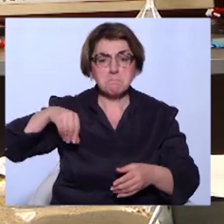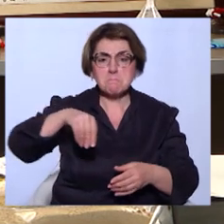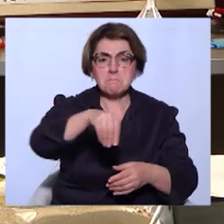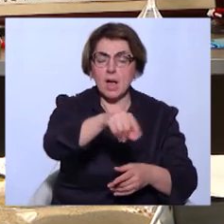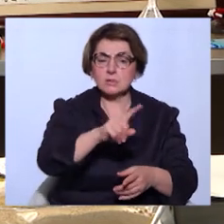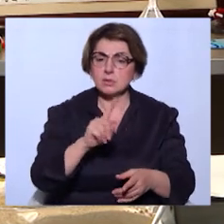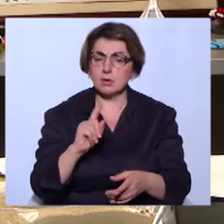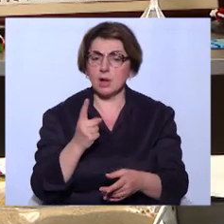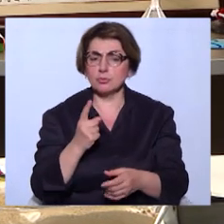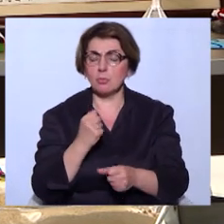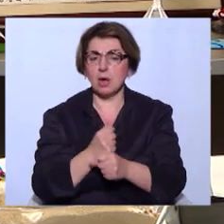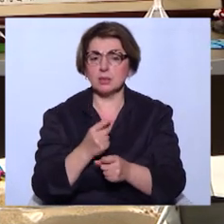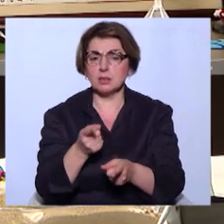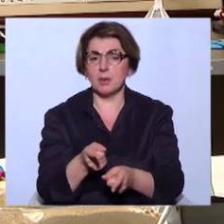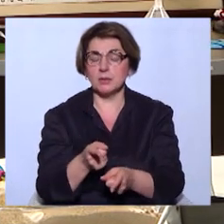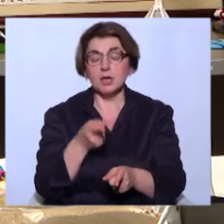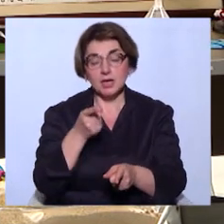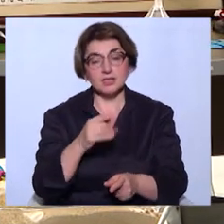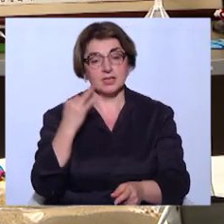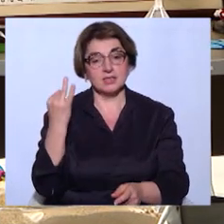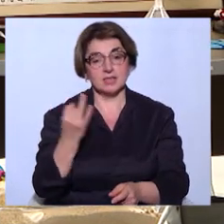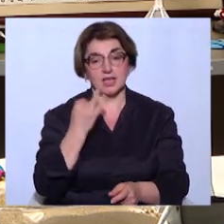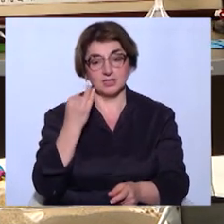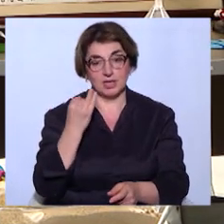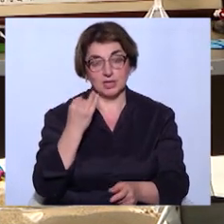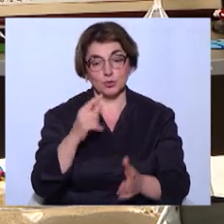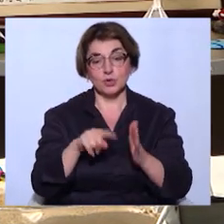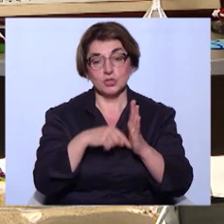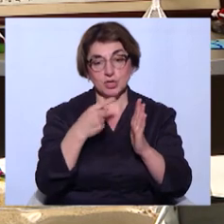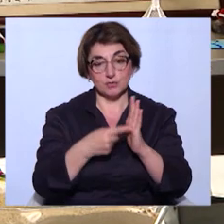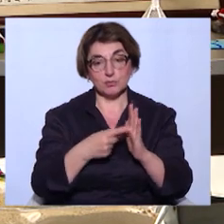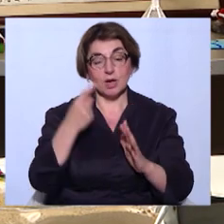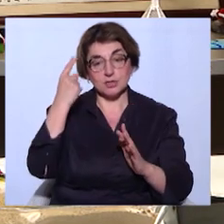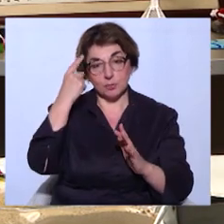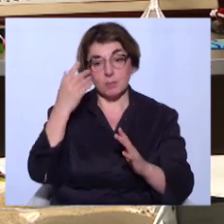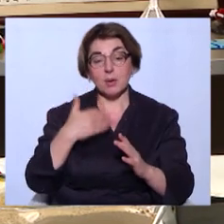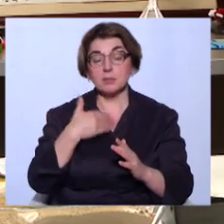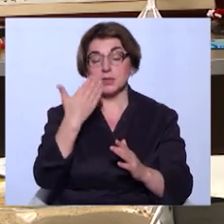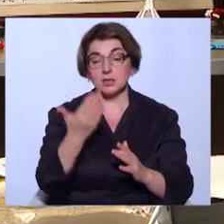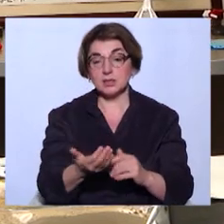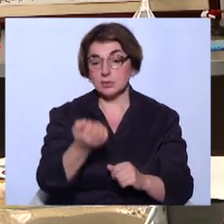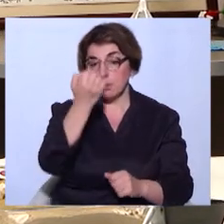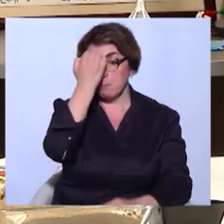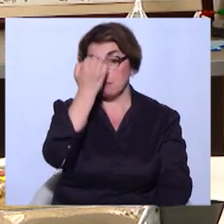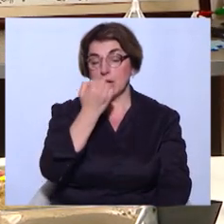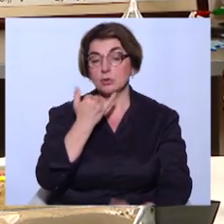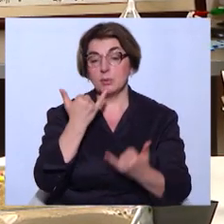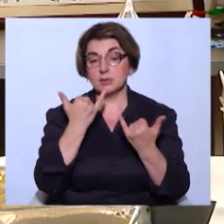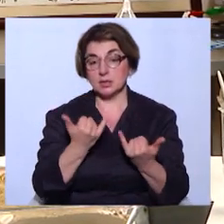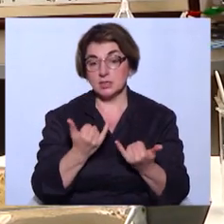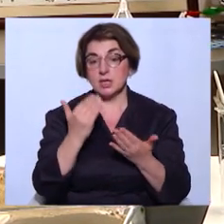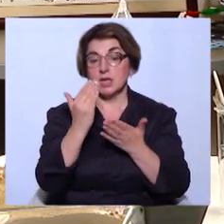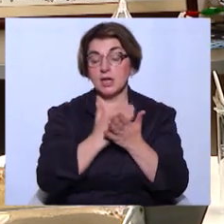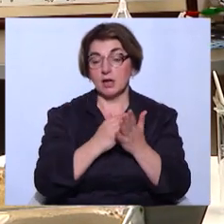ასე? ესეც საინტერესო შეკითხვა. ასე ვფიქრობ. მე მინდა მადლობა გადაგიხადო დღეს